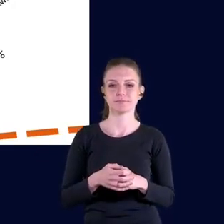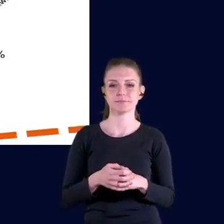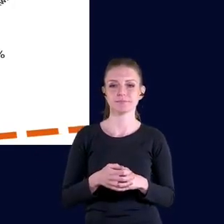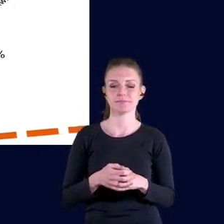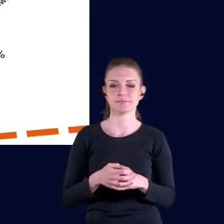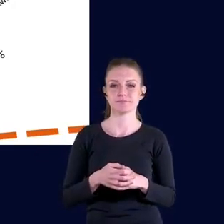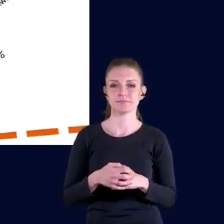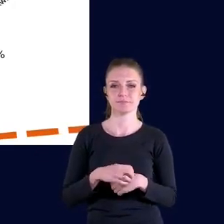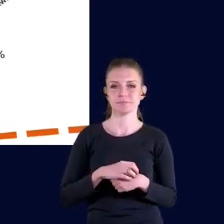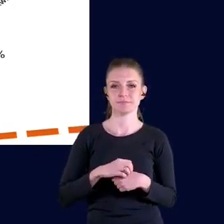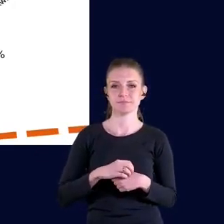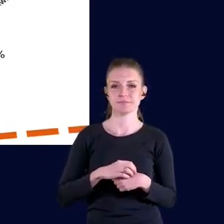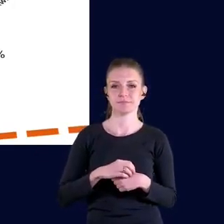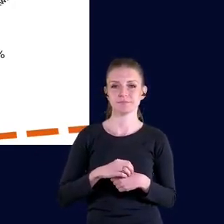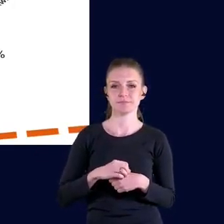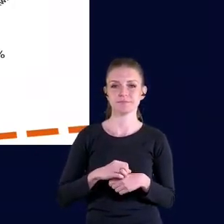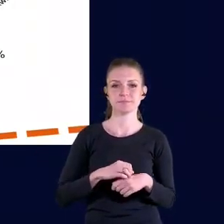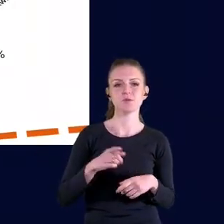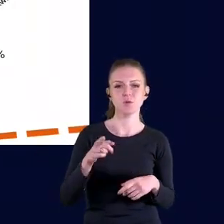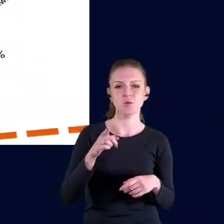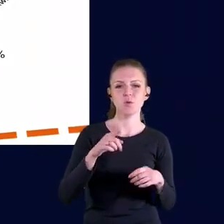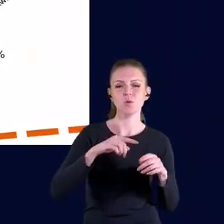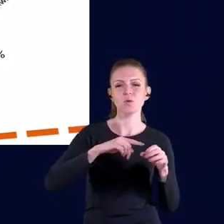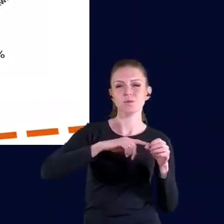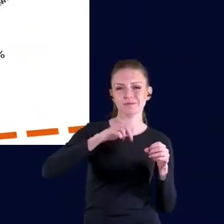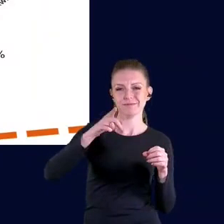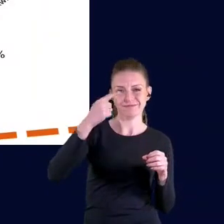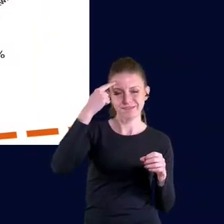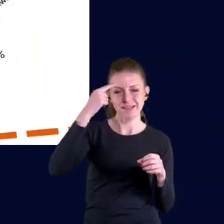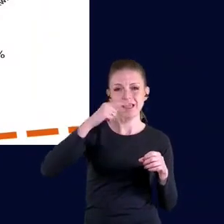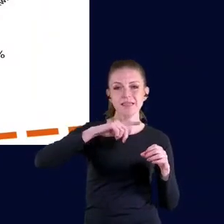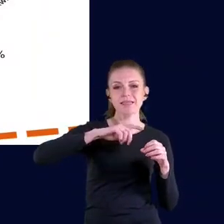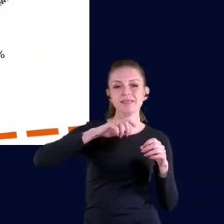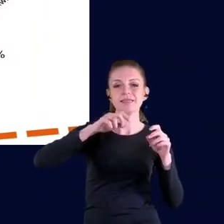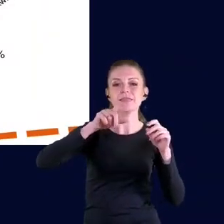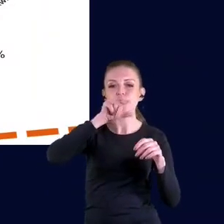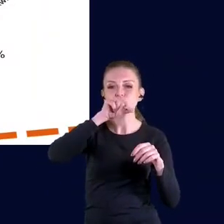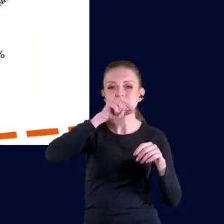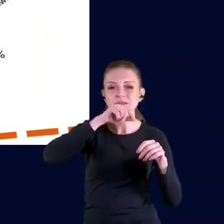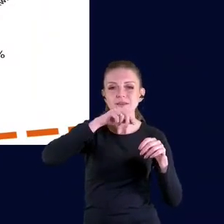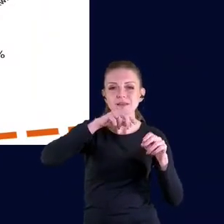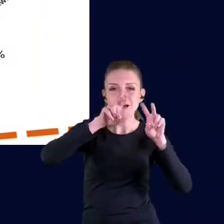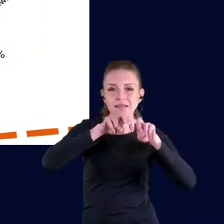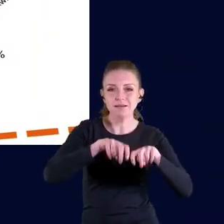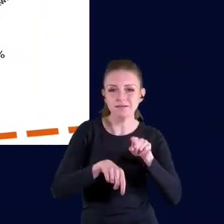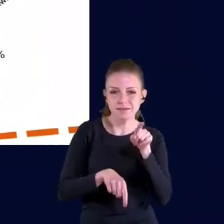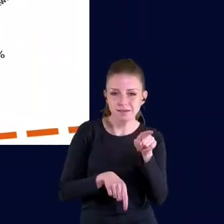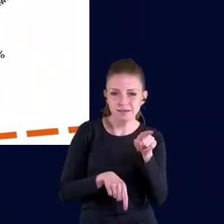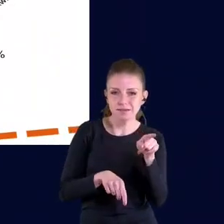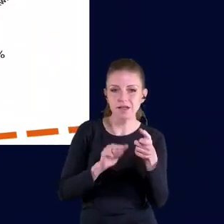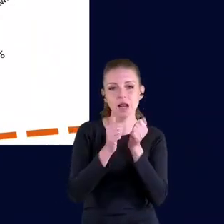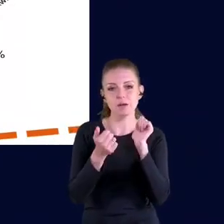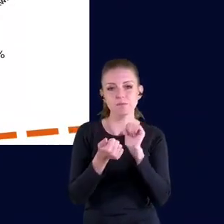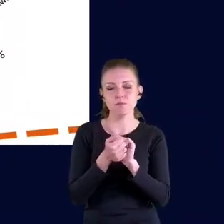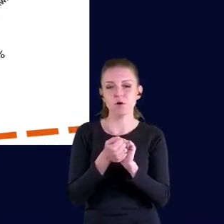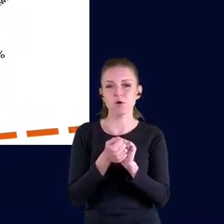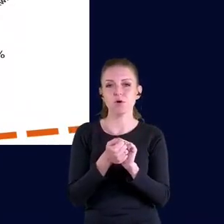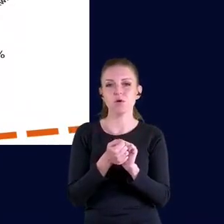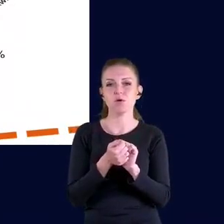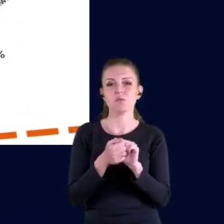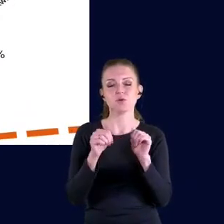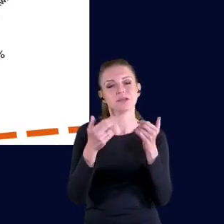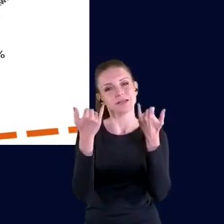poziomu statystyk literature pomóc Do którego mamy a nosem albo może być